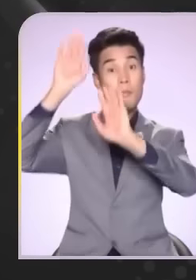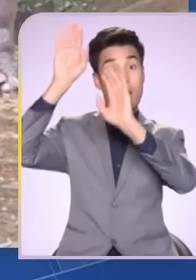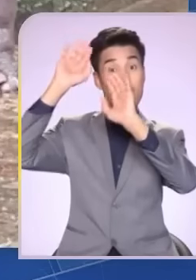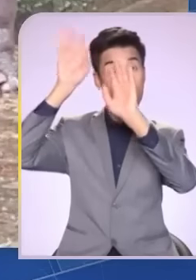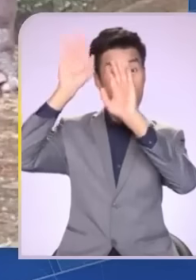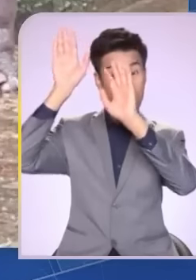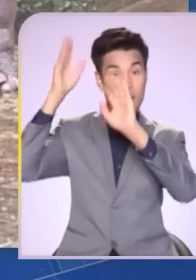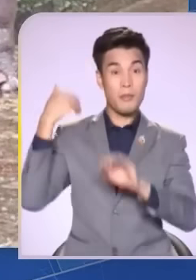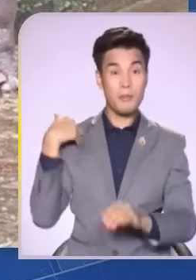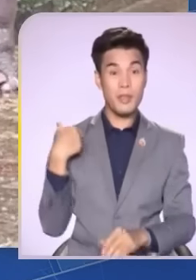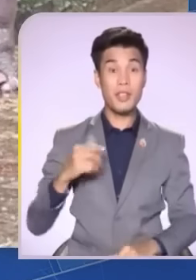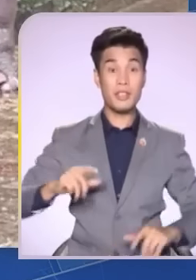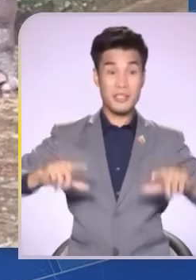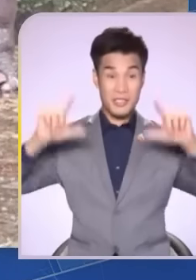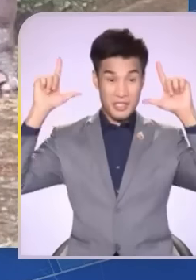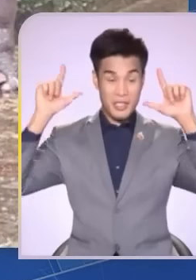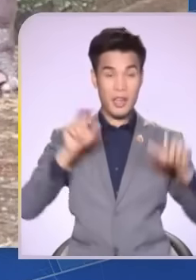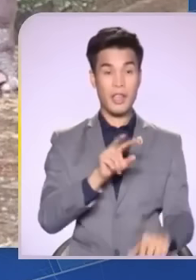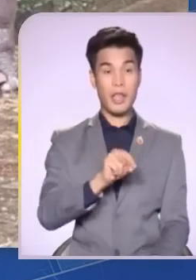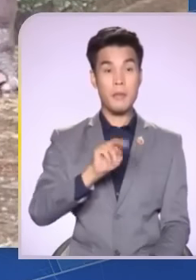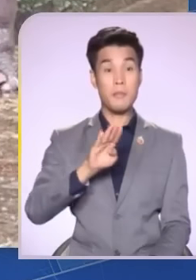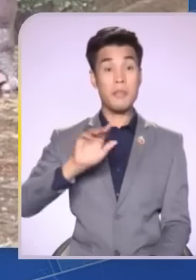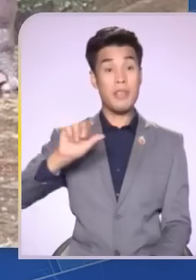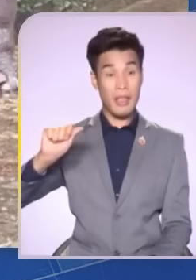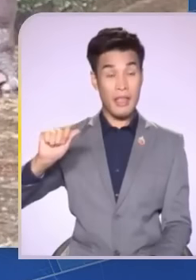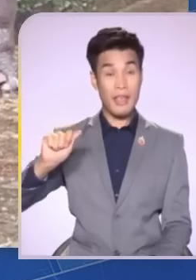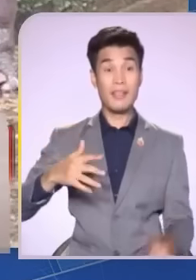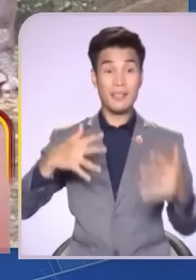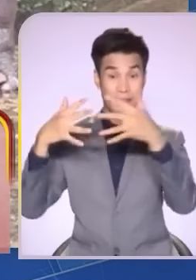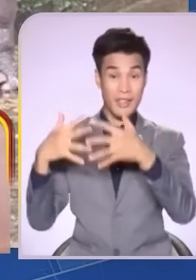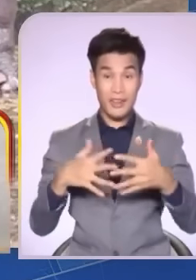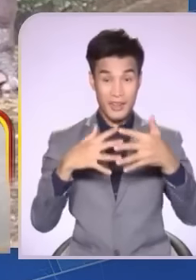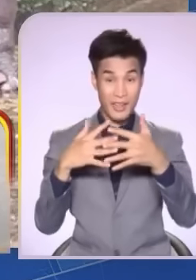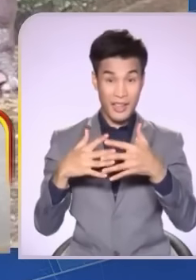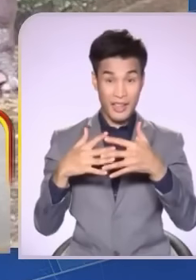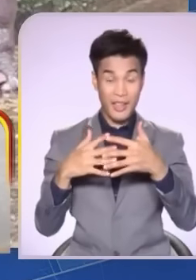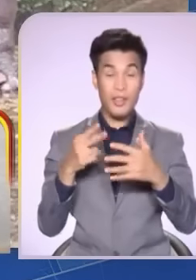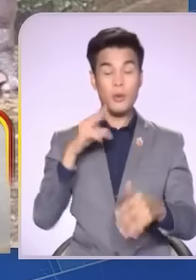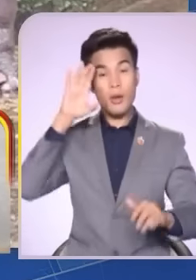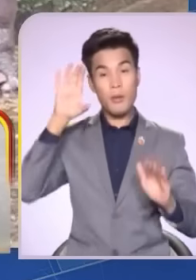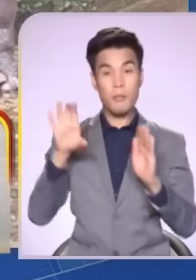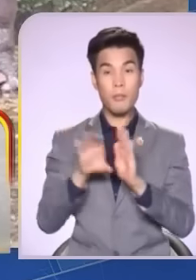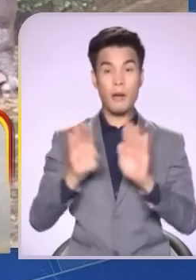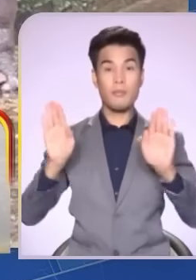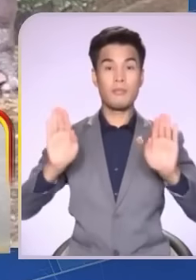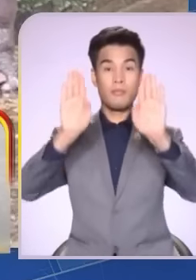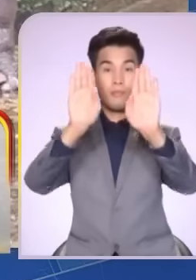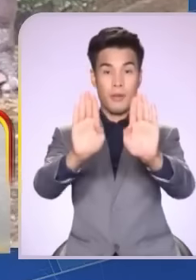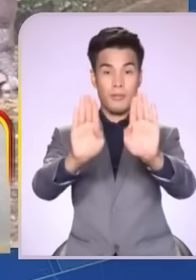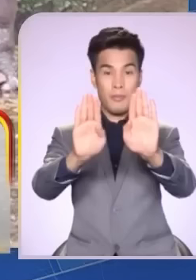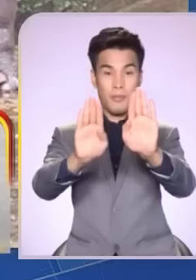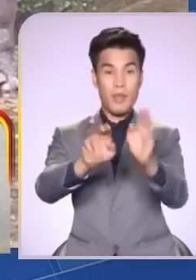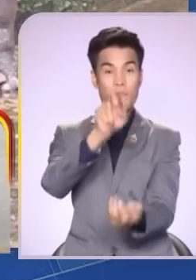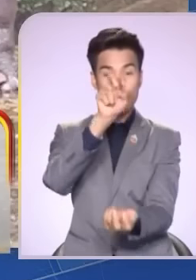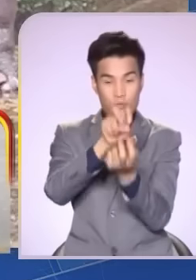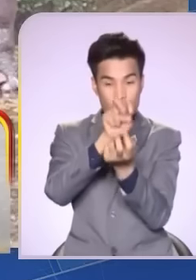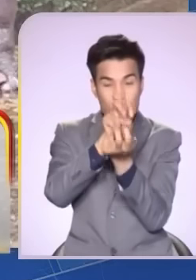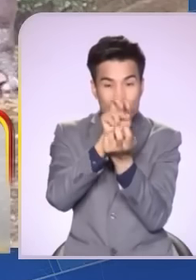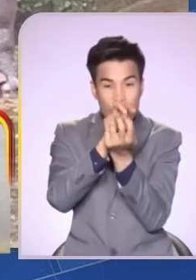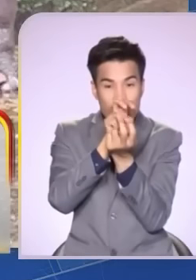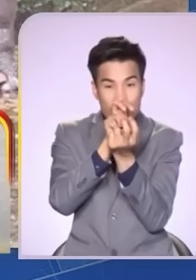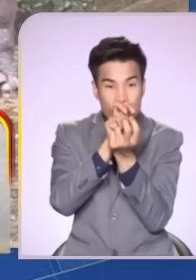ซันทีมดังจาก NBA นี่นะครับในสหรัฐอเมริกานำภาพหมูเด้งเนี่ยฮะมูเด้งเอเนจี you